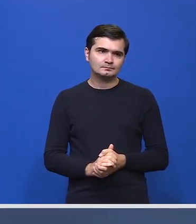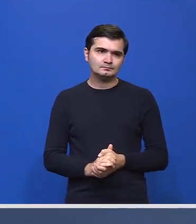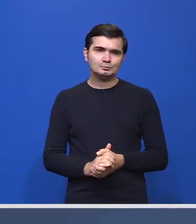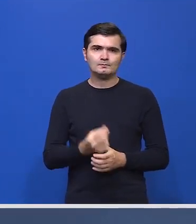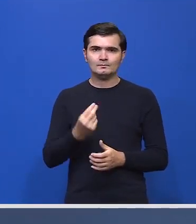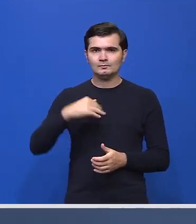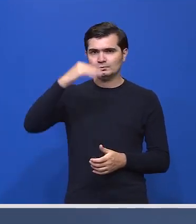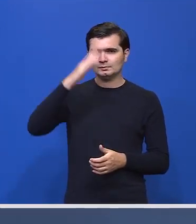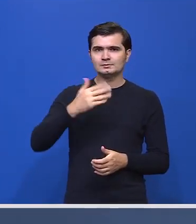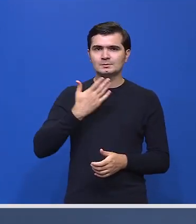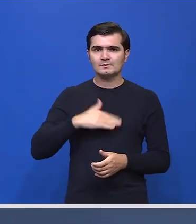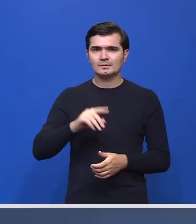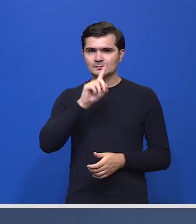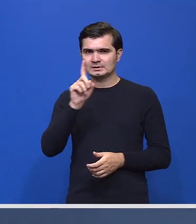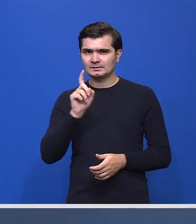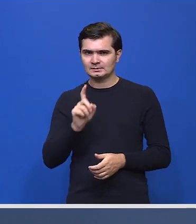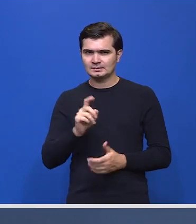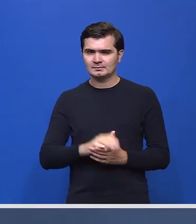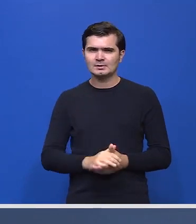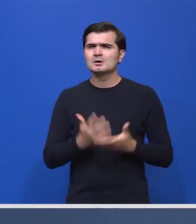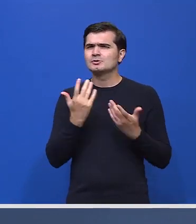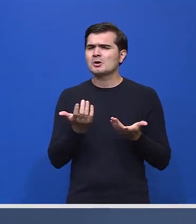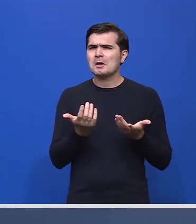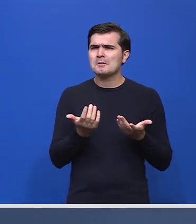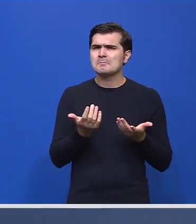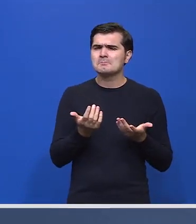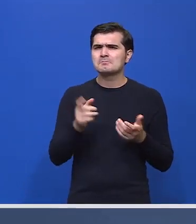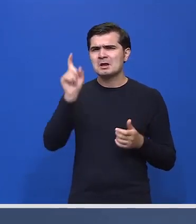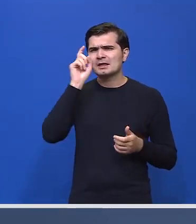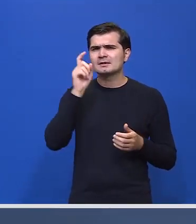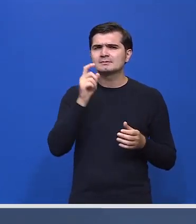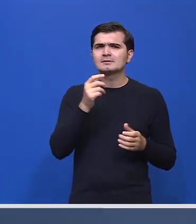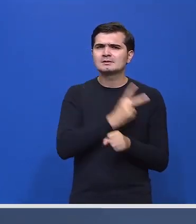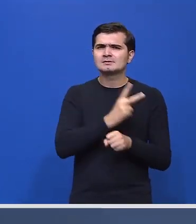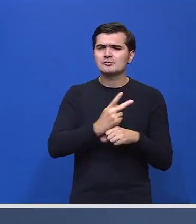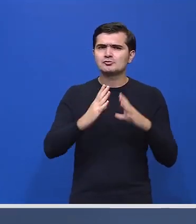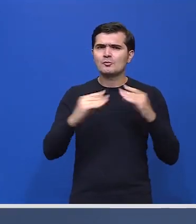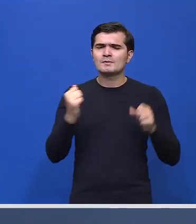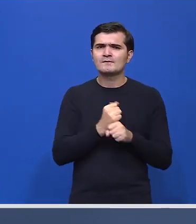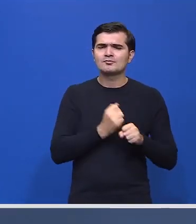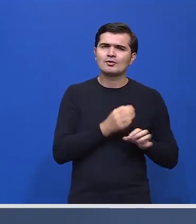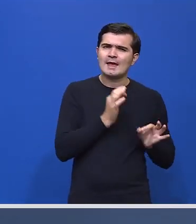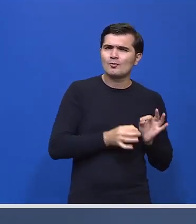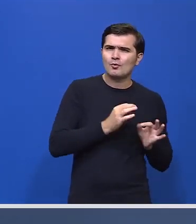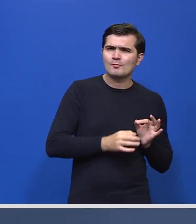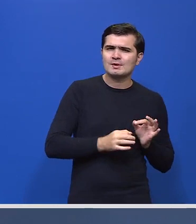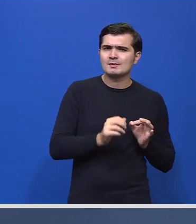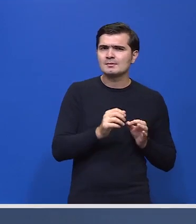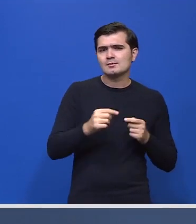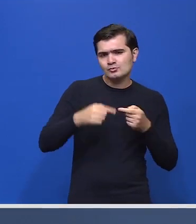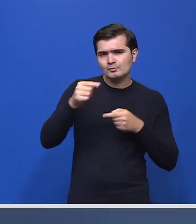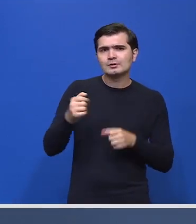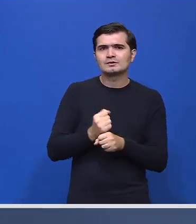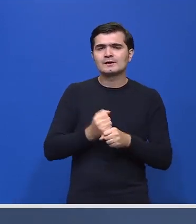Bună ziua, domnule ministru. Aș vrea să vă întreb cam ce economii credeți că va avea statul român în urma acestor măsuri fiscale, la ce prag s-ar putea ridica